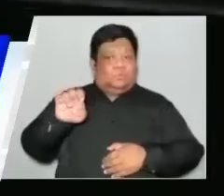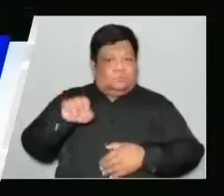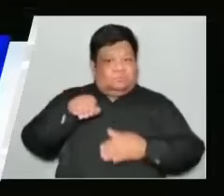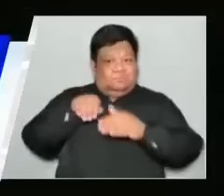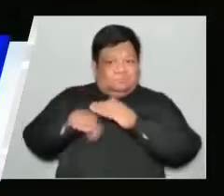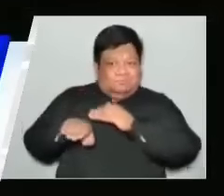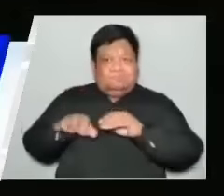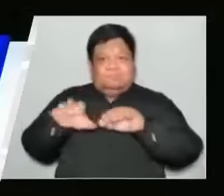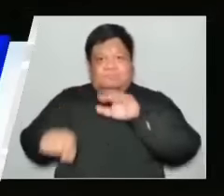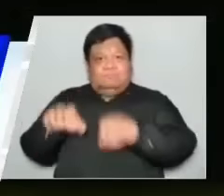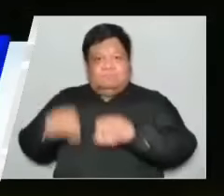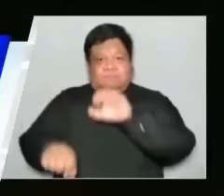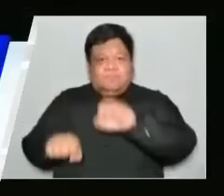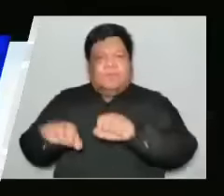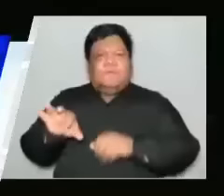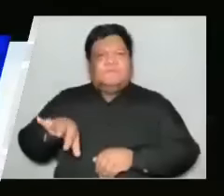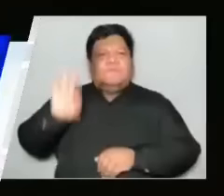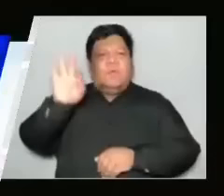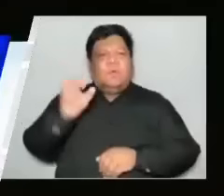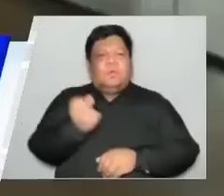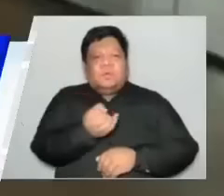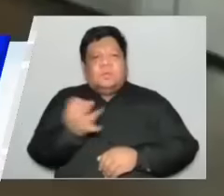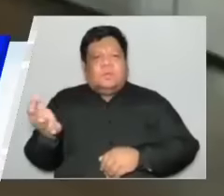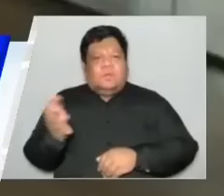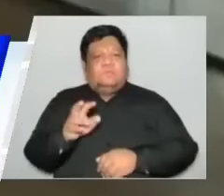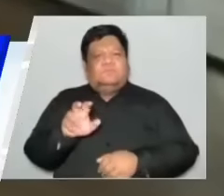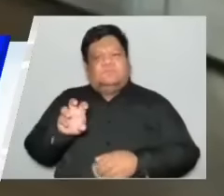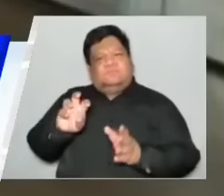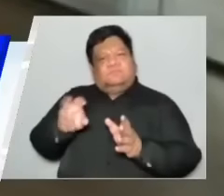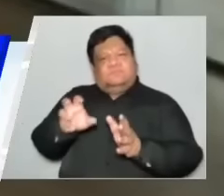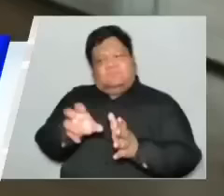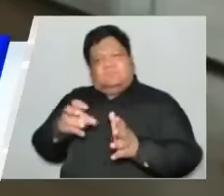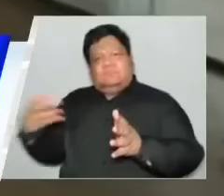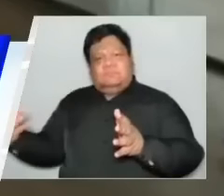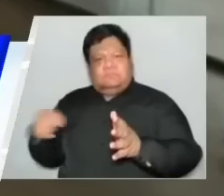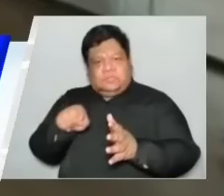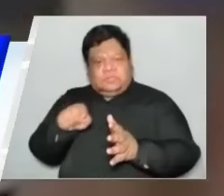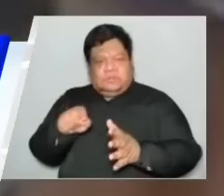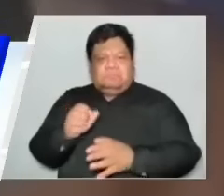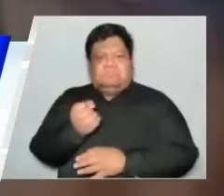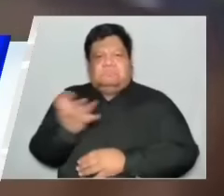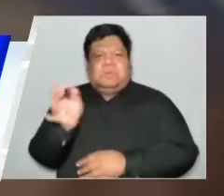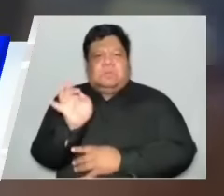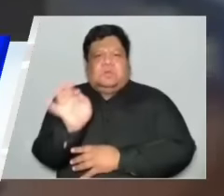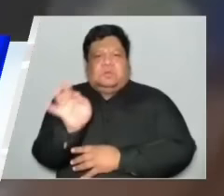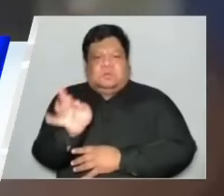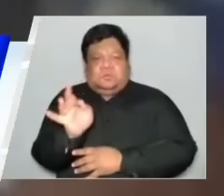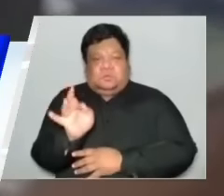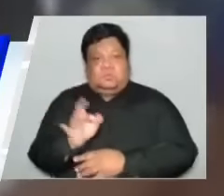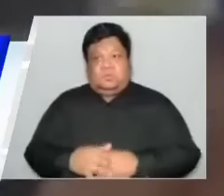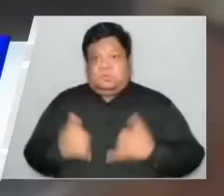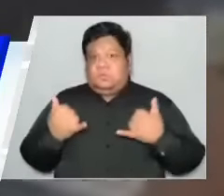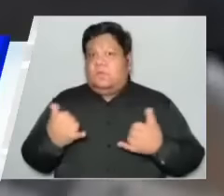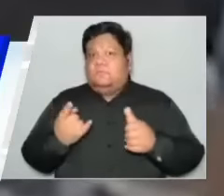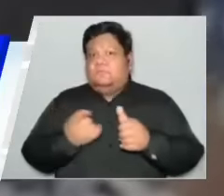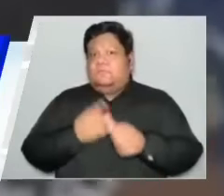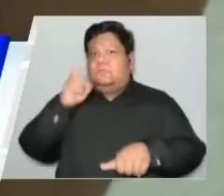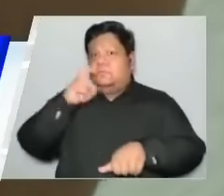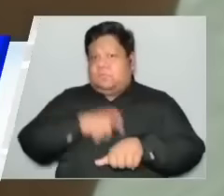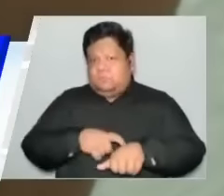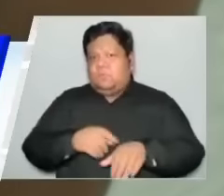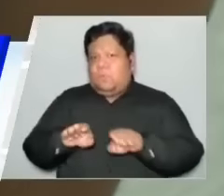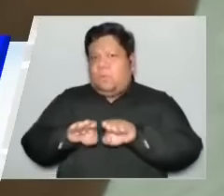80 volt sa mga gusali ng Pogo Hub. Sa unang pagkakataon mula nang i-raid ang Pogo Hub, binuksan ang mga volt